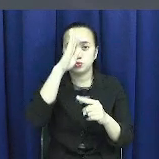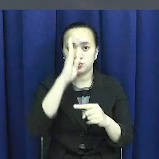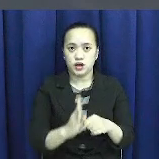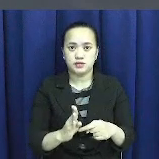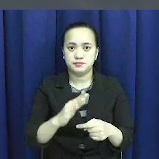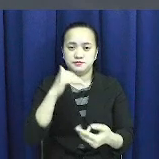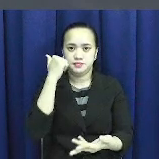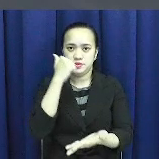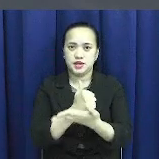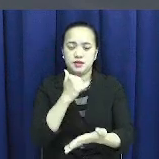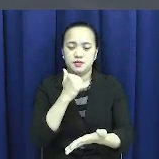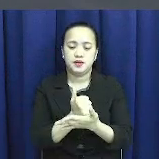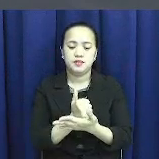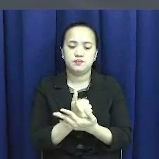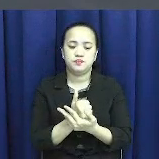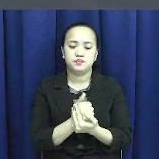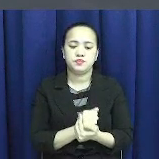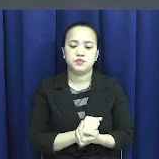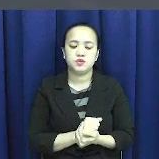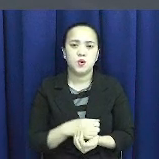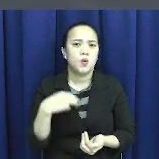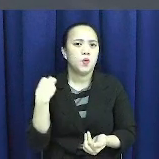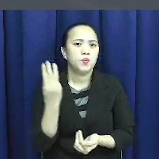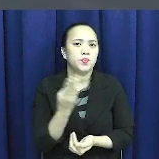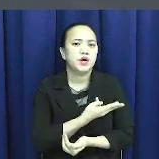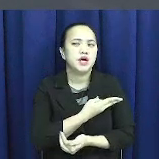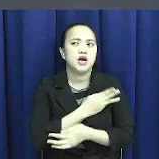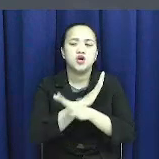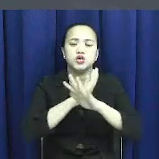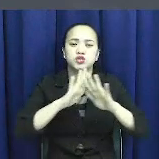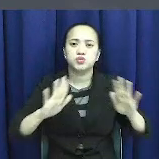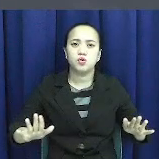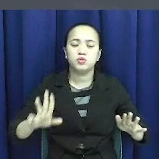Di ba? Wala pong ibang mediator